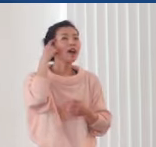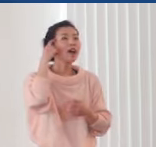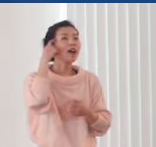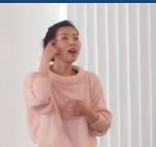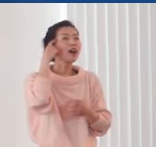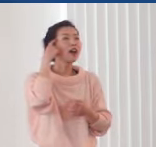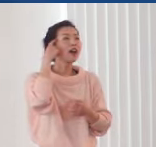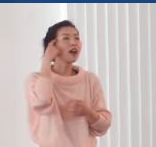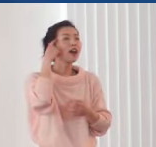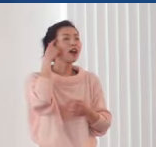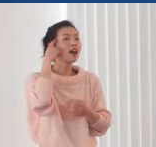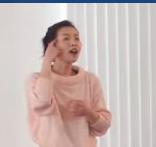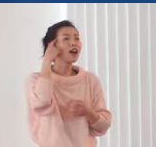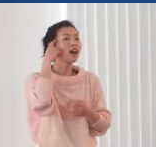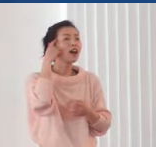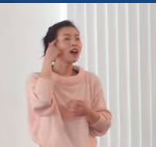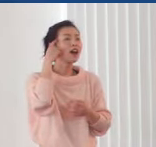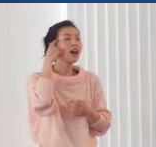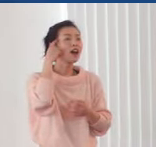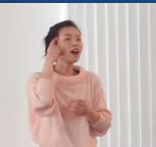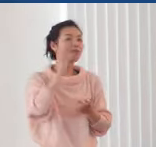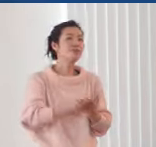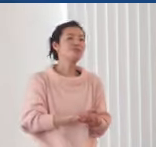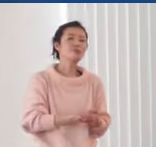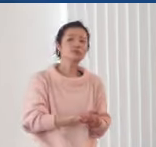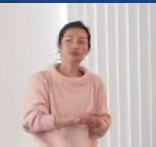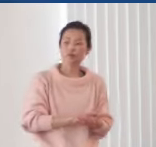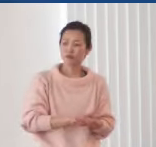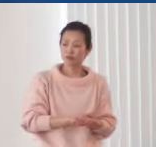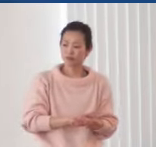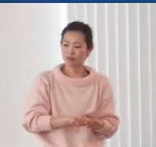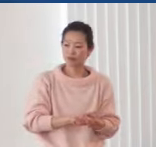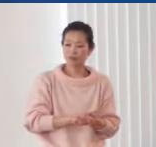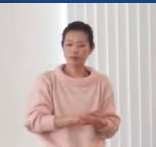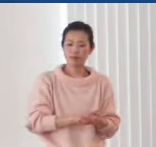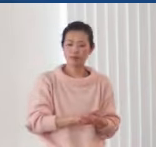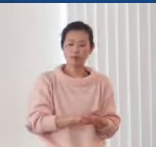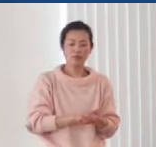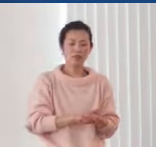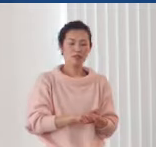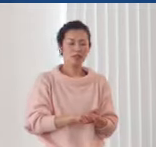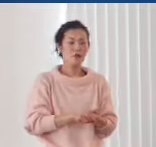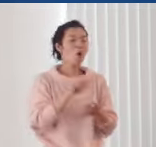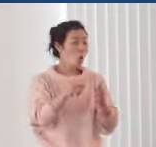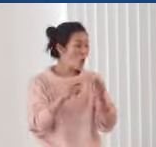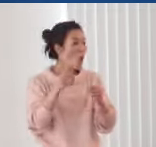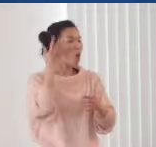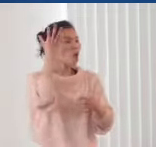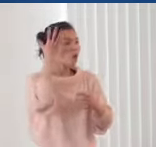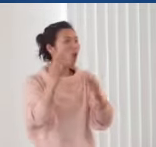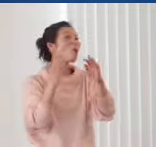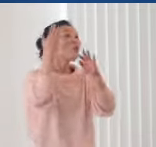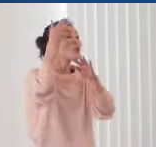時間は限られているんですけれども、時にその限られた生き物であるにもかかわらずそれを超えてね、